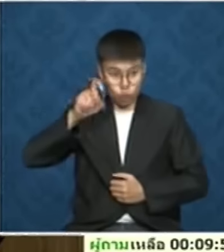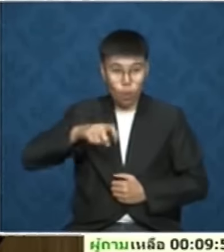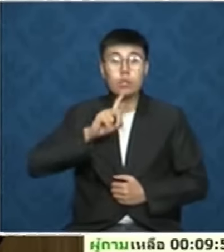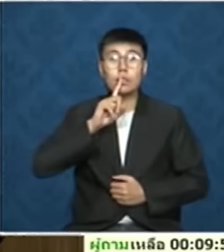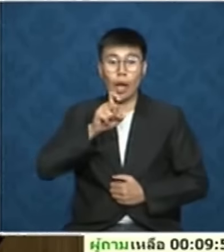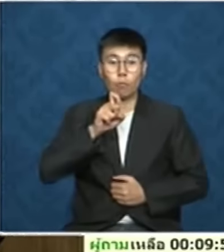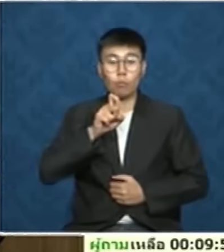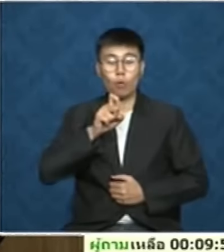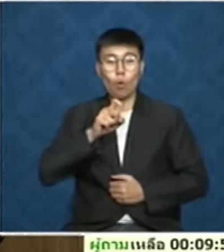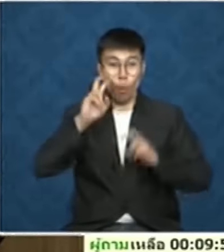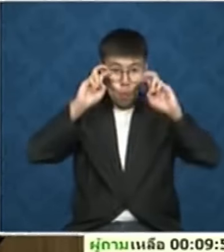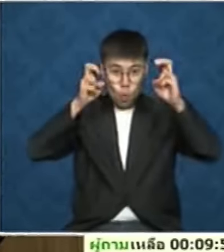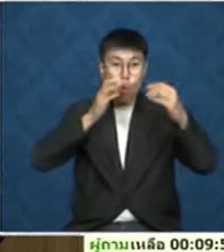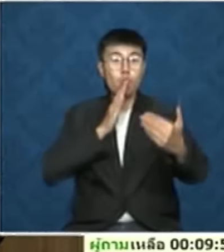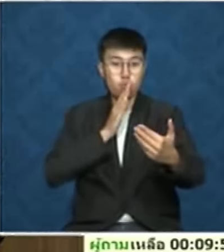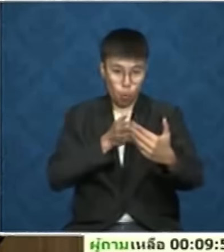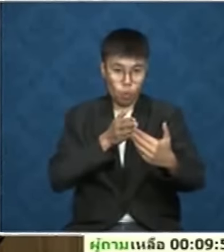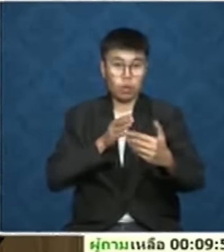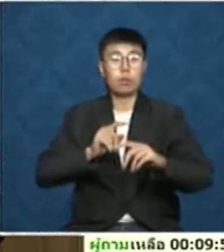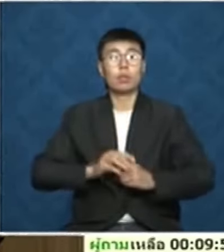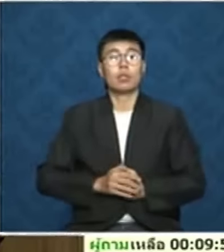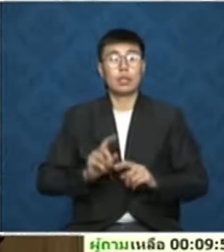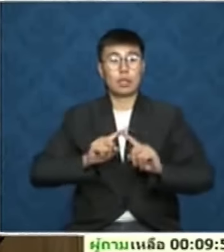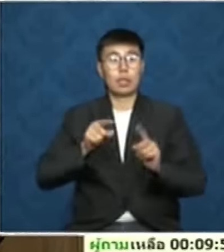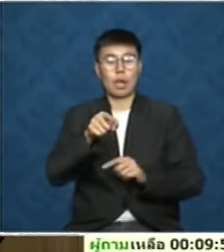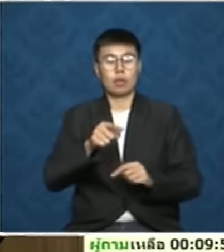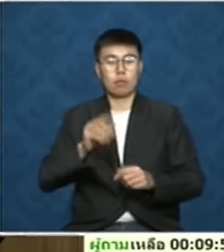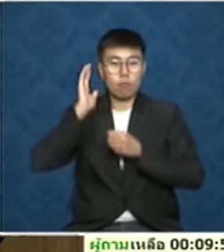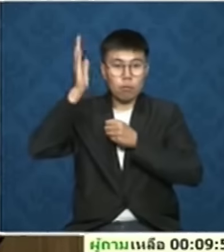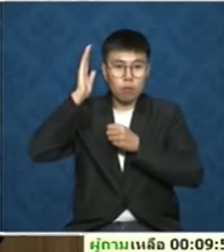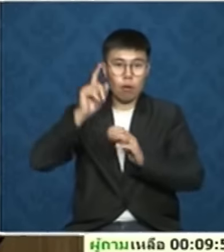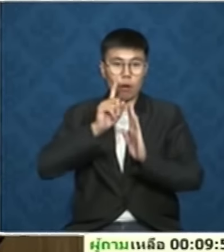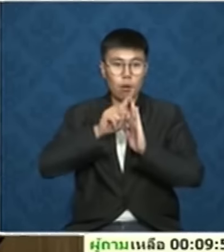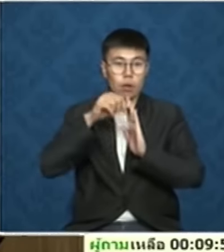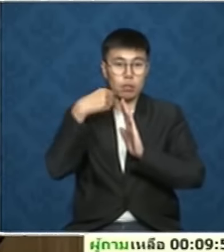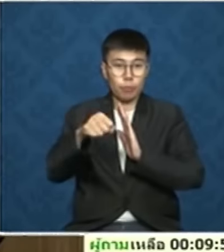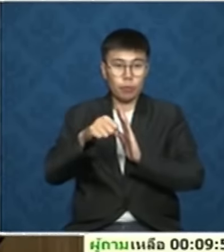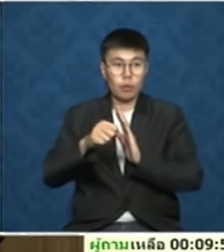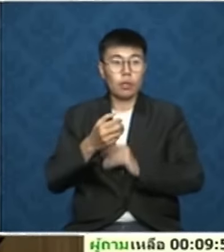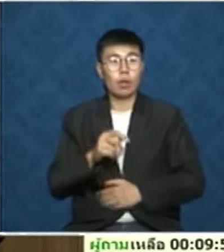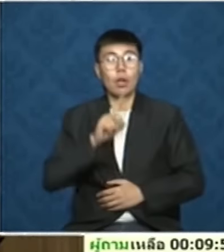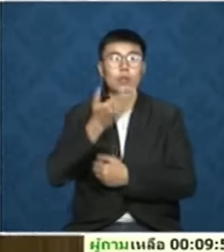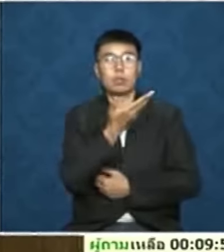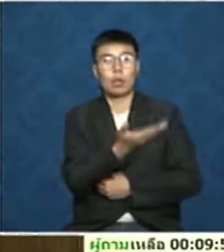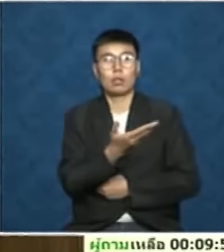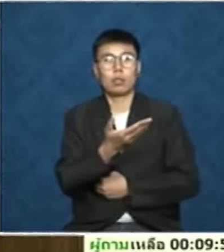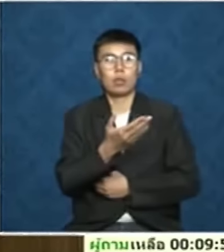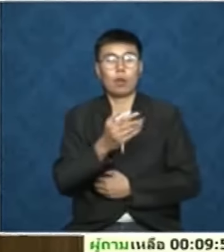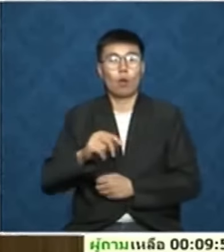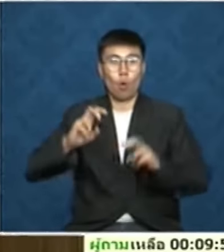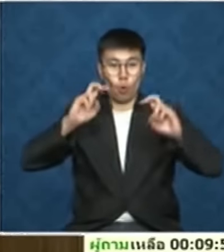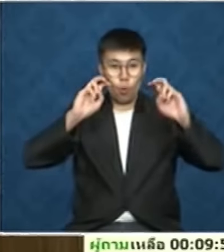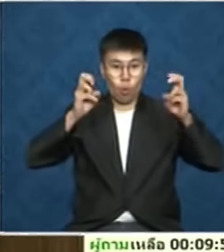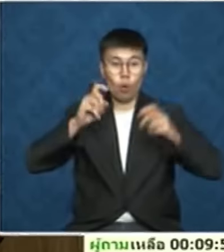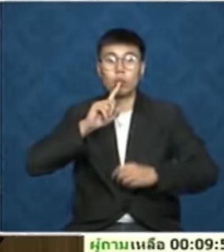ว่านั่นครับเหมือนปากจะอมสากอยู่ครับซึ่งท่านผู้ชมไมค์ของสภาเนี่ยมันไม่ใช่ว่าอยู่ดีๆเผลอไปกดแล้วจะได้ยินนะอือ